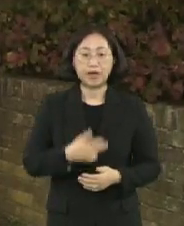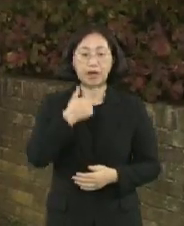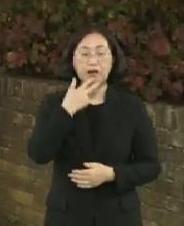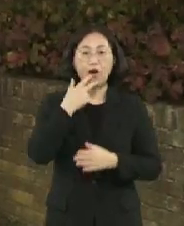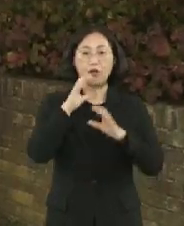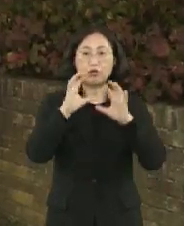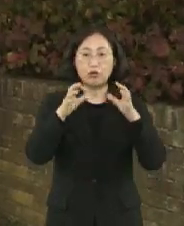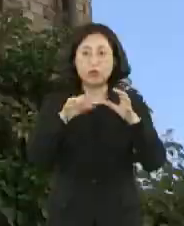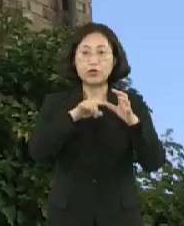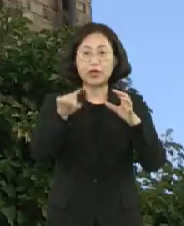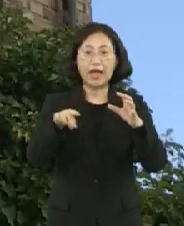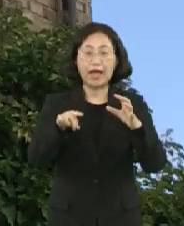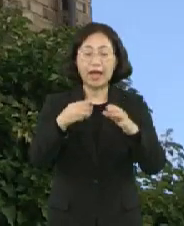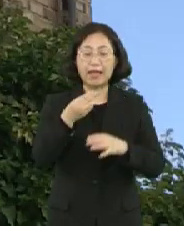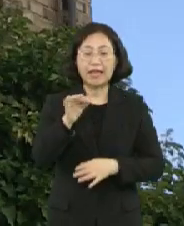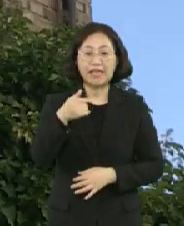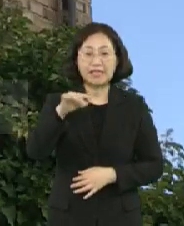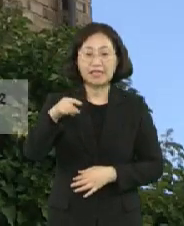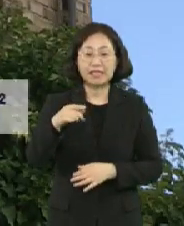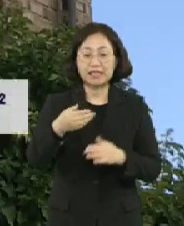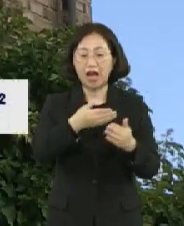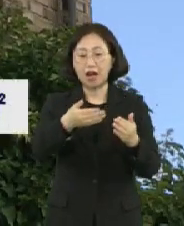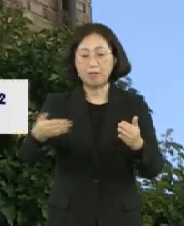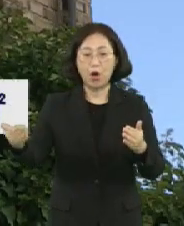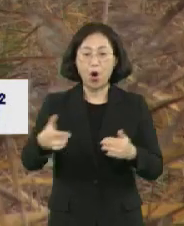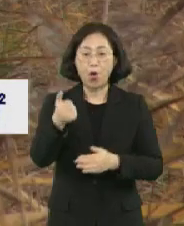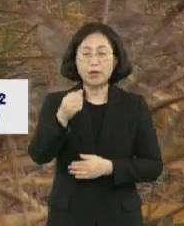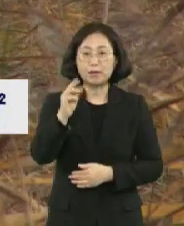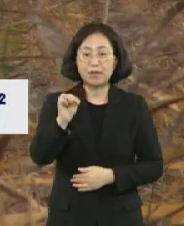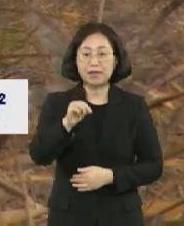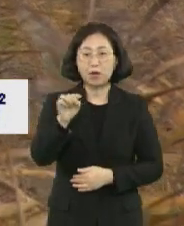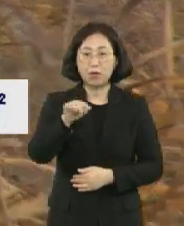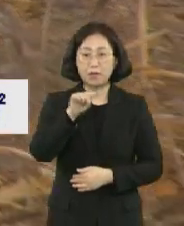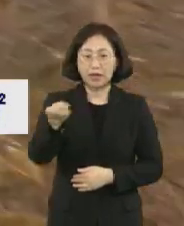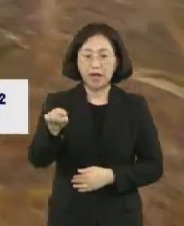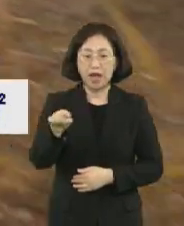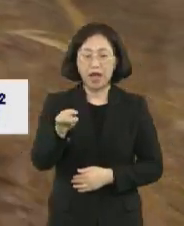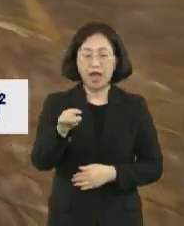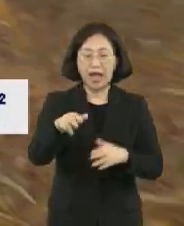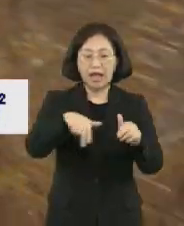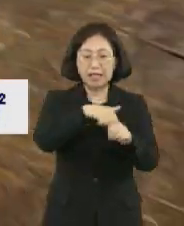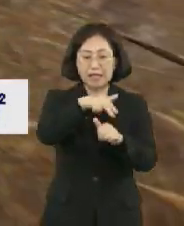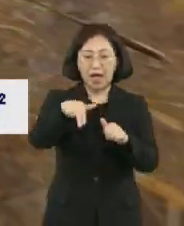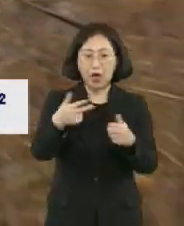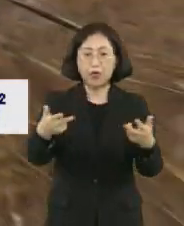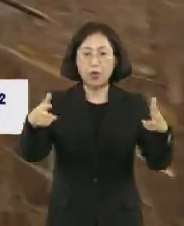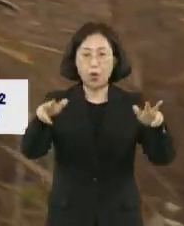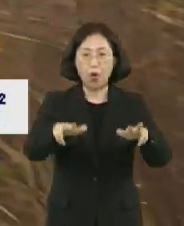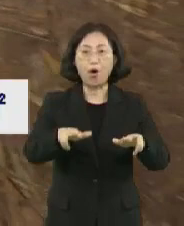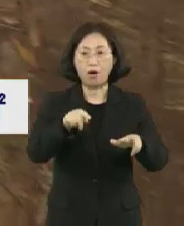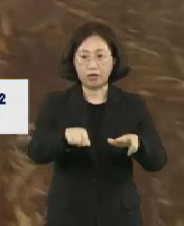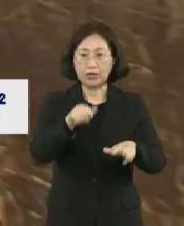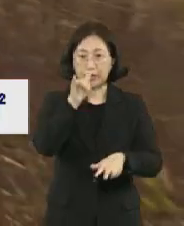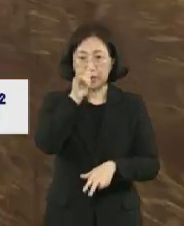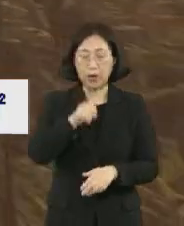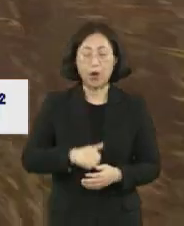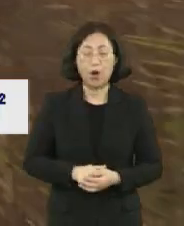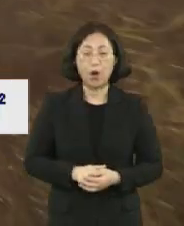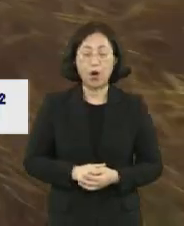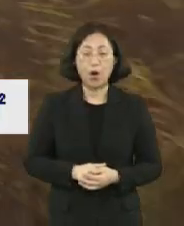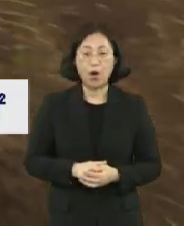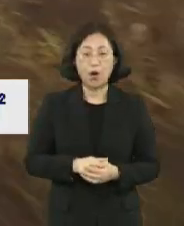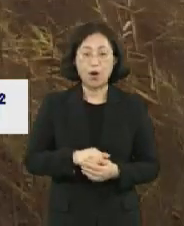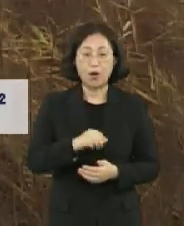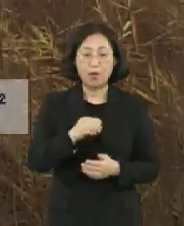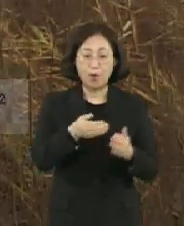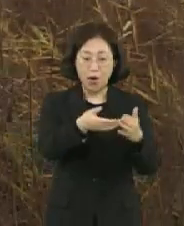영국 런던 서쪽의 템즈 강변. 50여만 제곱미터의 커다란 자연공원이 도심 속에 자리하고 있습니다.